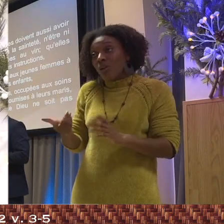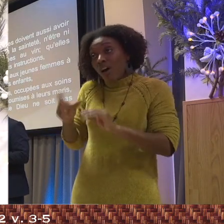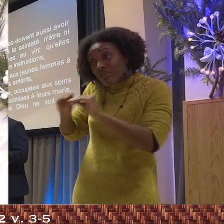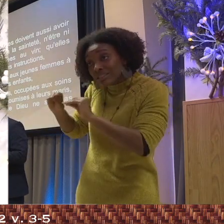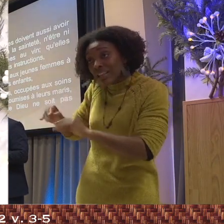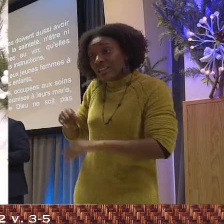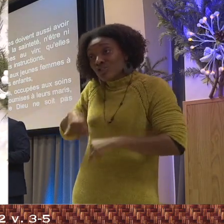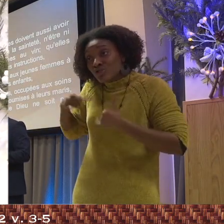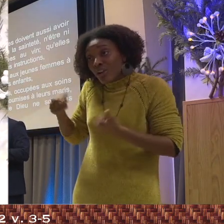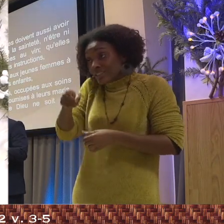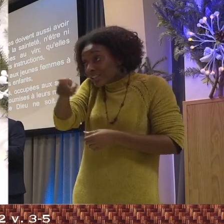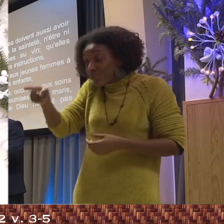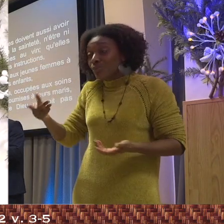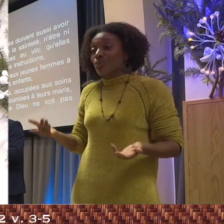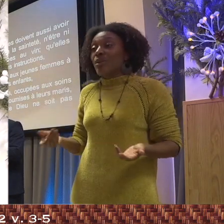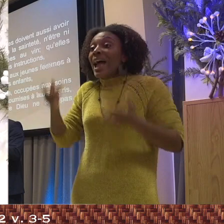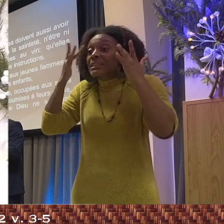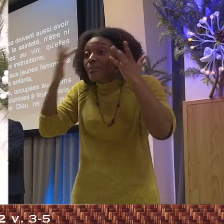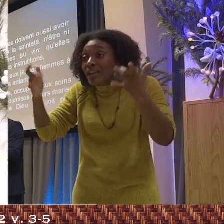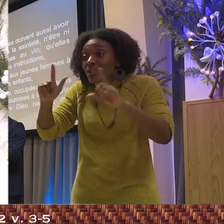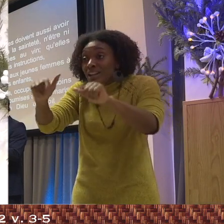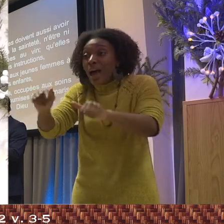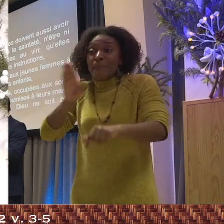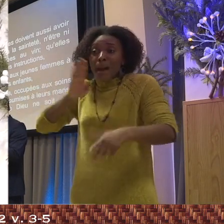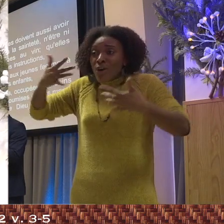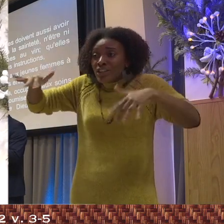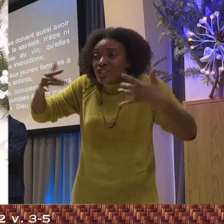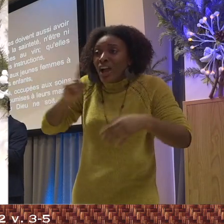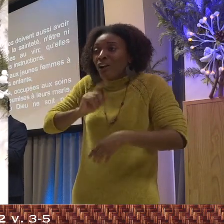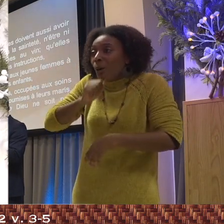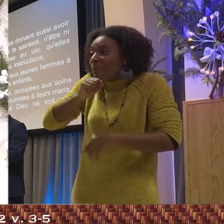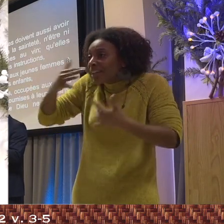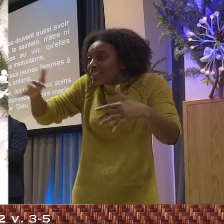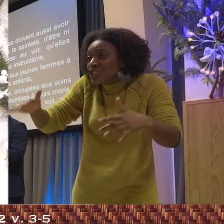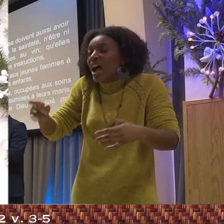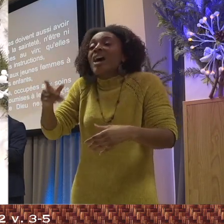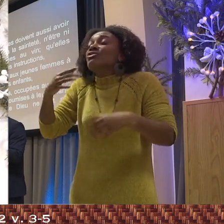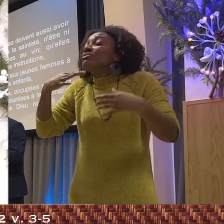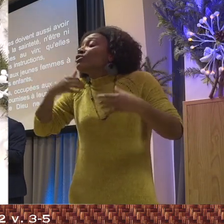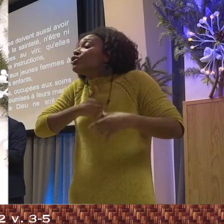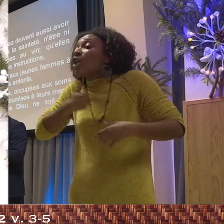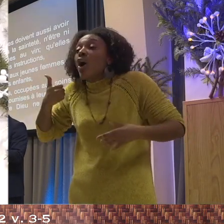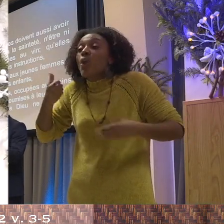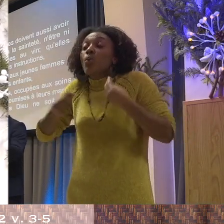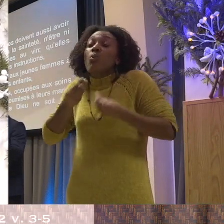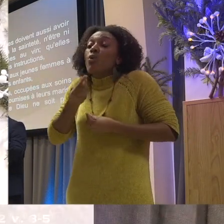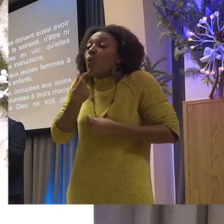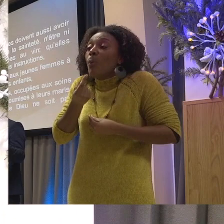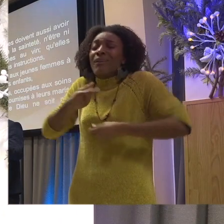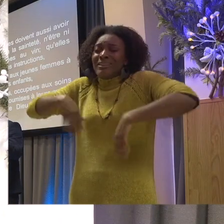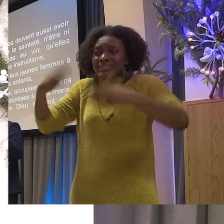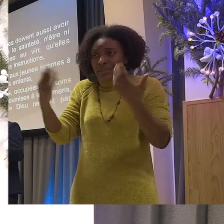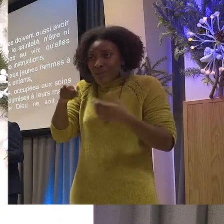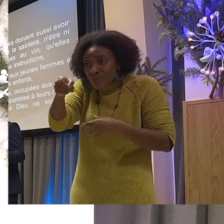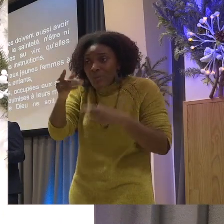c'est votre responsabilité. Vous qui avez de l'expérience en tant que mère, en tant qu'épouse, que vous soyez seule ou en couple, ce n'est pas la question. Mais l'expérience que Dieu vous a